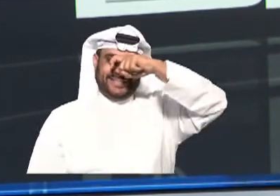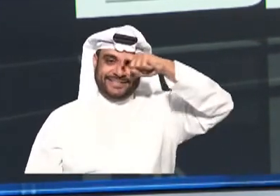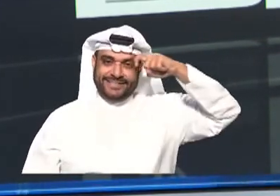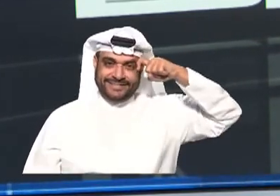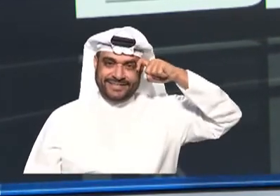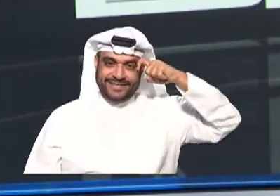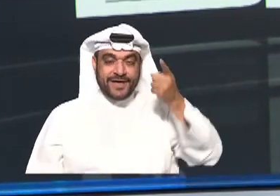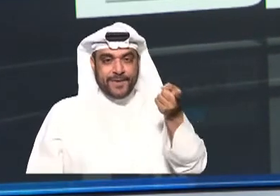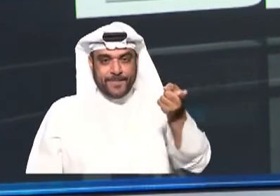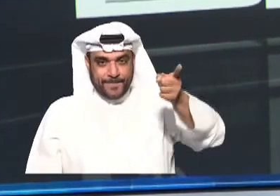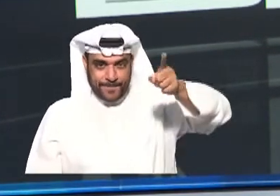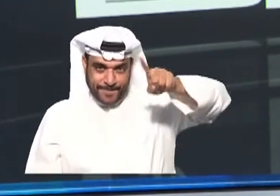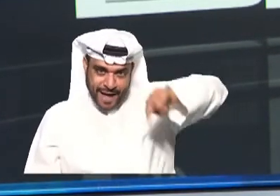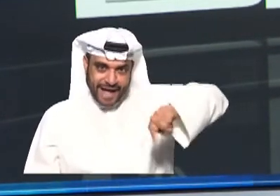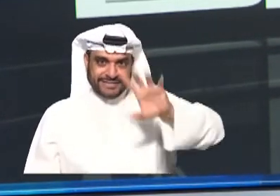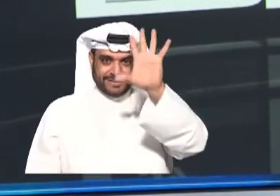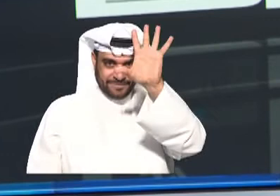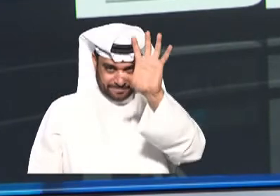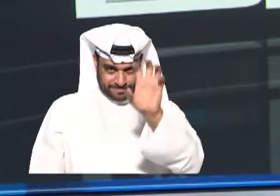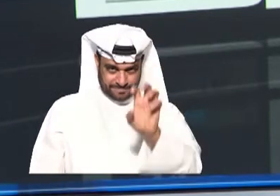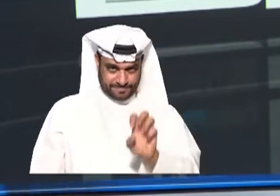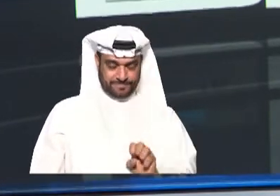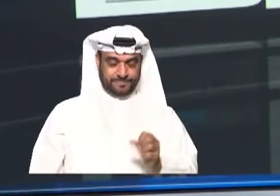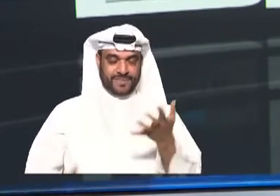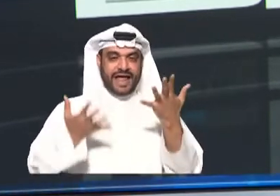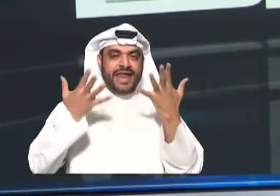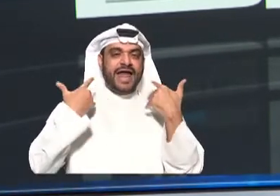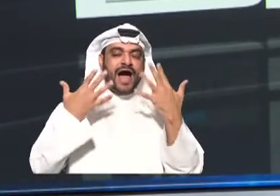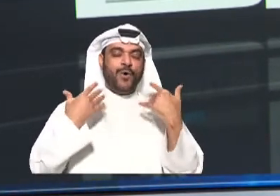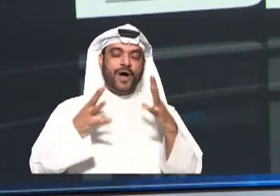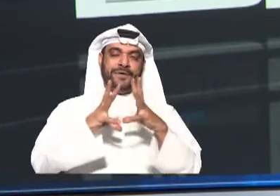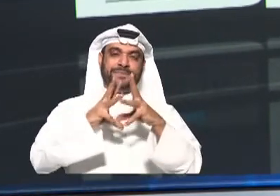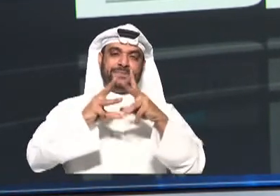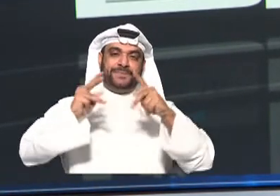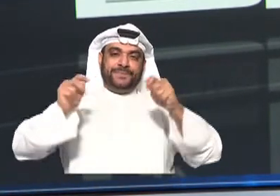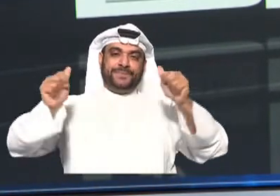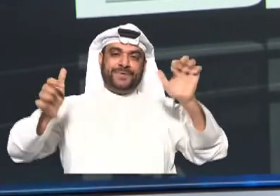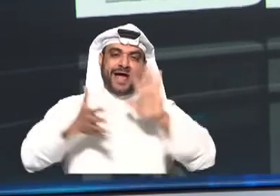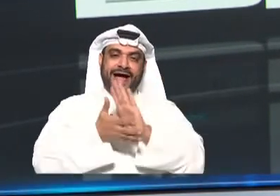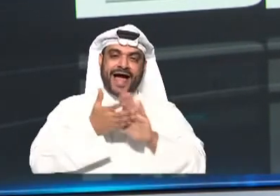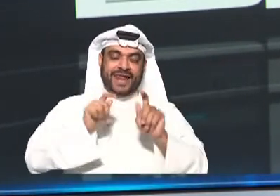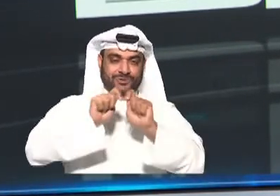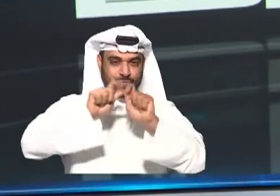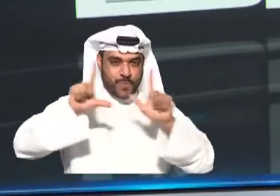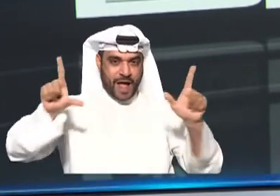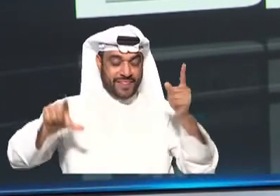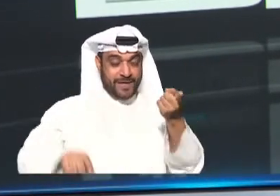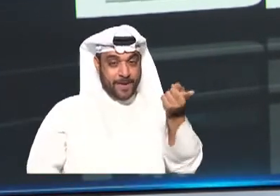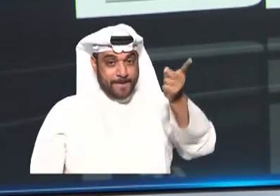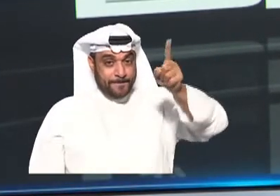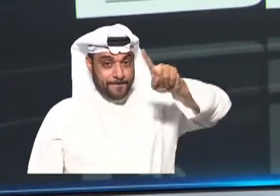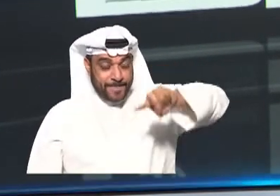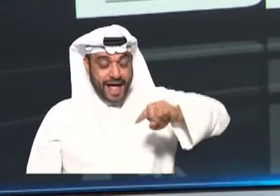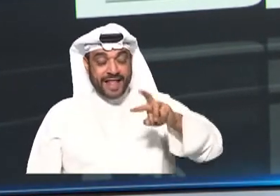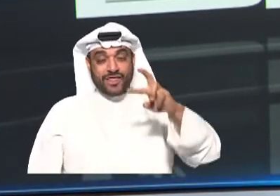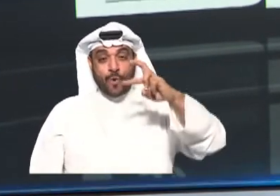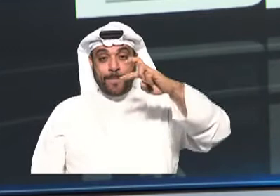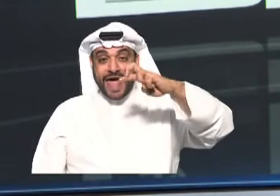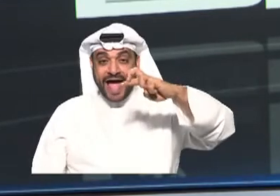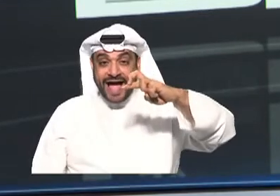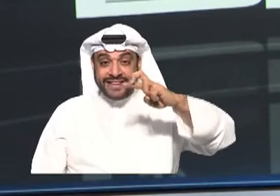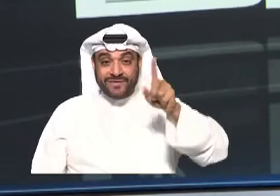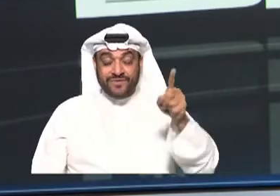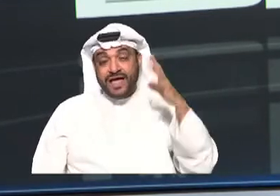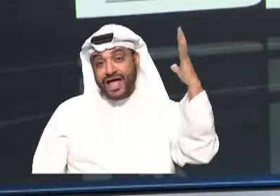نهار يوم الغد راح تبدي تتحول تدريجيا الرياح إلى رياح شمالية غربية، راح تكون ملحوظة أكثر في نهار يوم الأحد مع أجواء